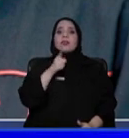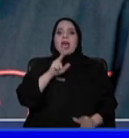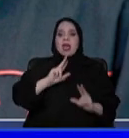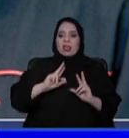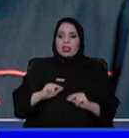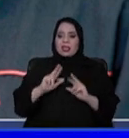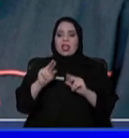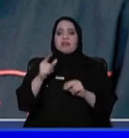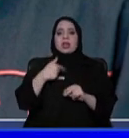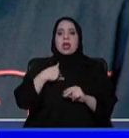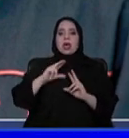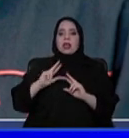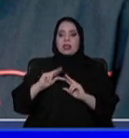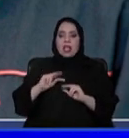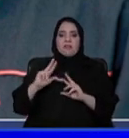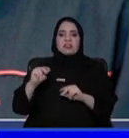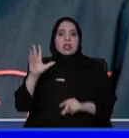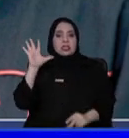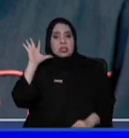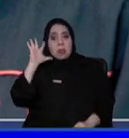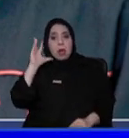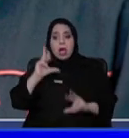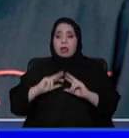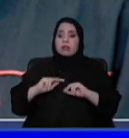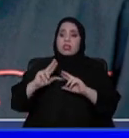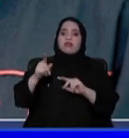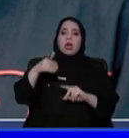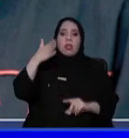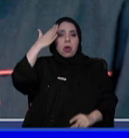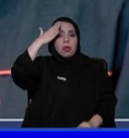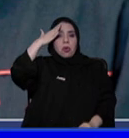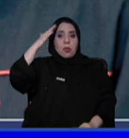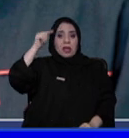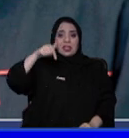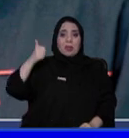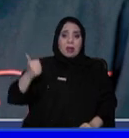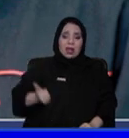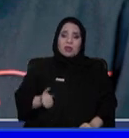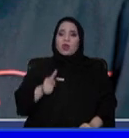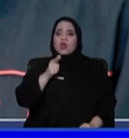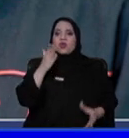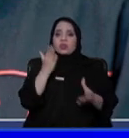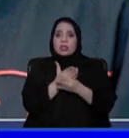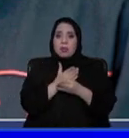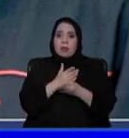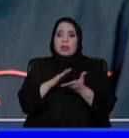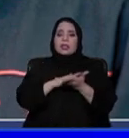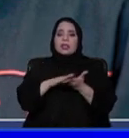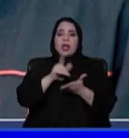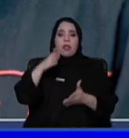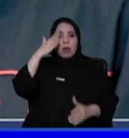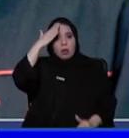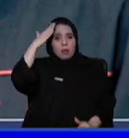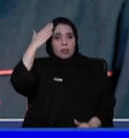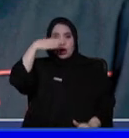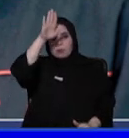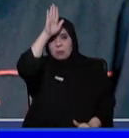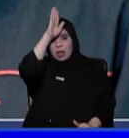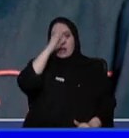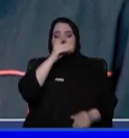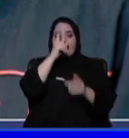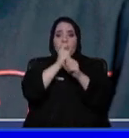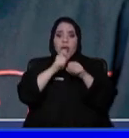تكتسب، تريد أن تأخذ من خبرة البحرين ومن خبرة جلالة الملك لنشر